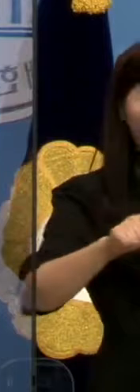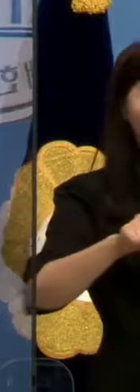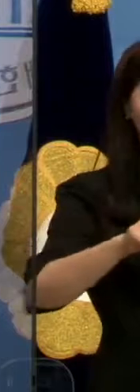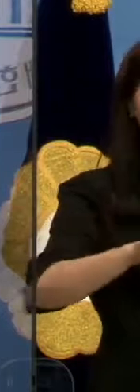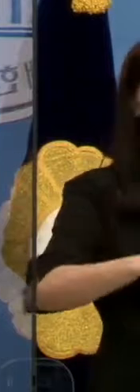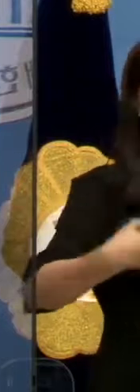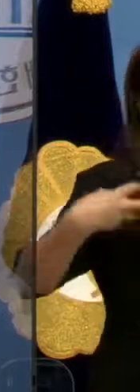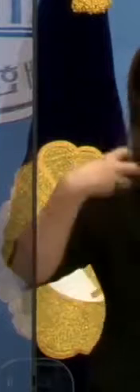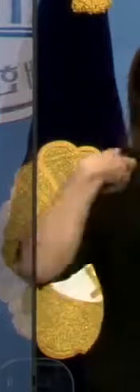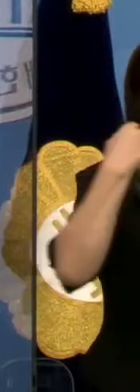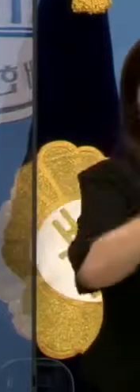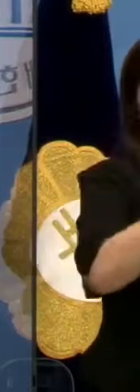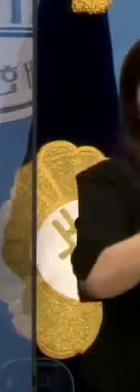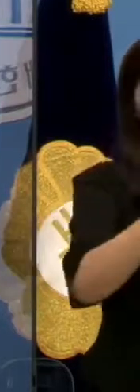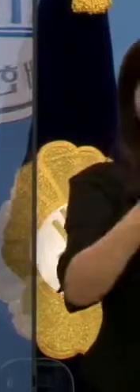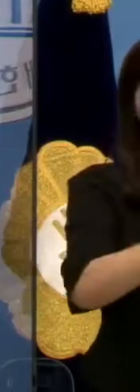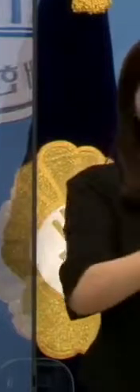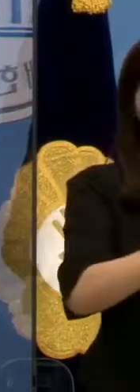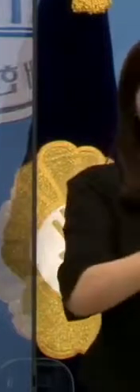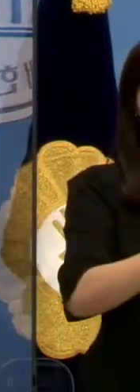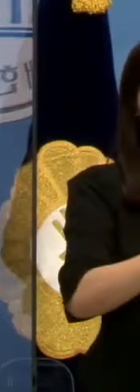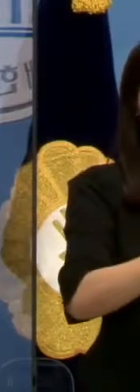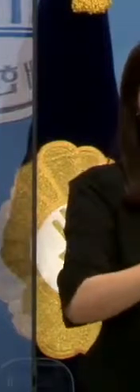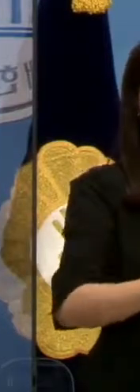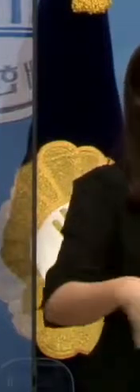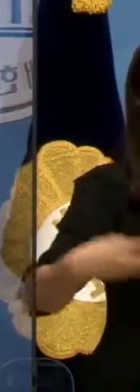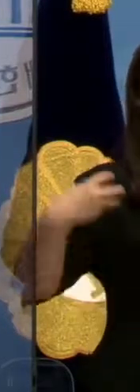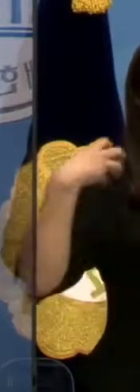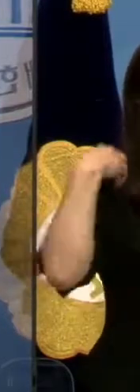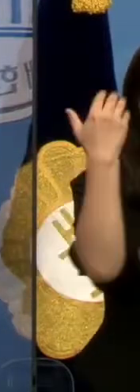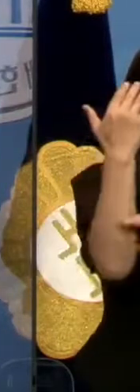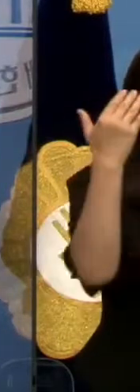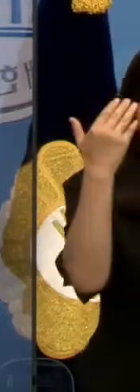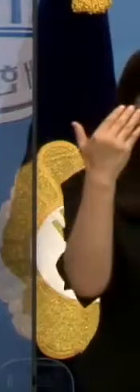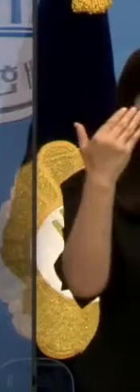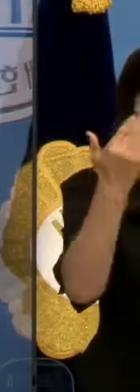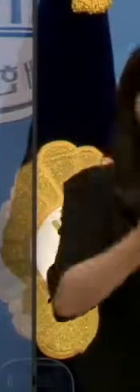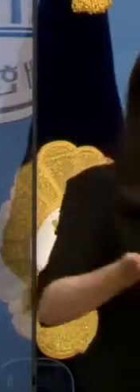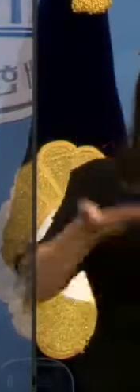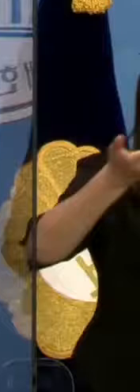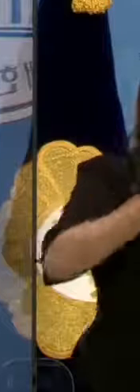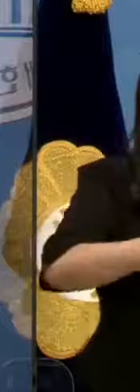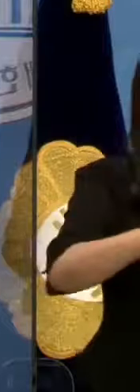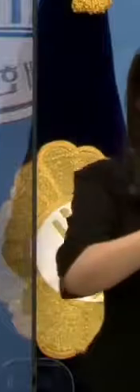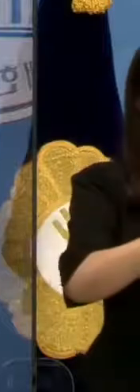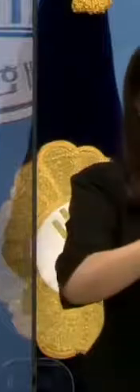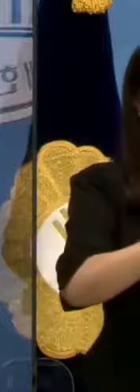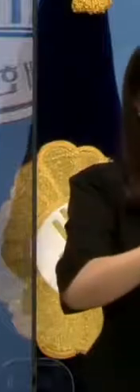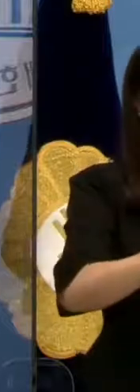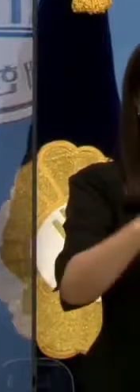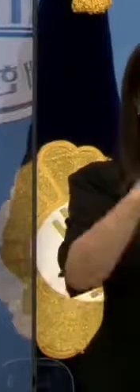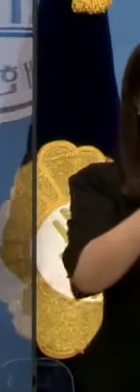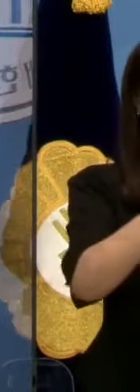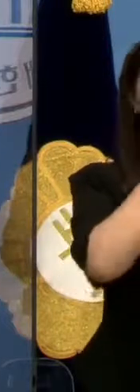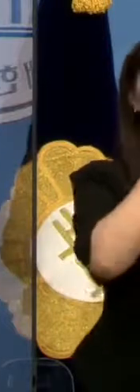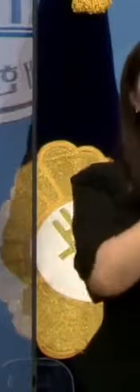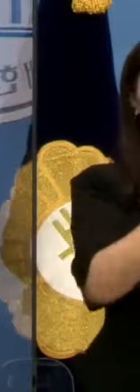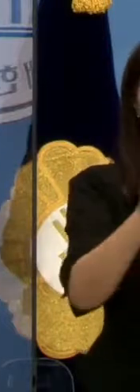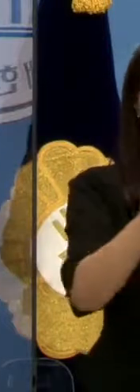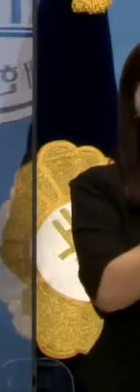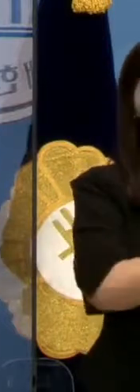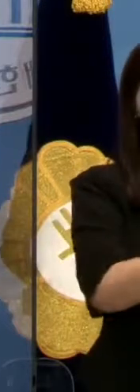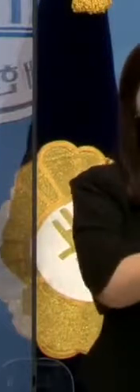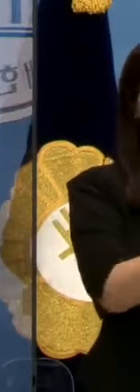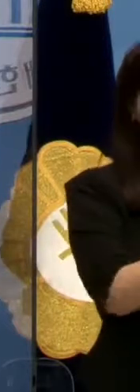의무화하겠습니다. 최저주거 기준을 전면 의무화하기 위해서는 주거 취약층에 대한 주거 대안이 마련돼야 합니다.